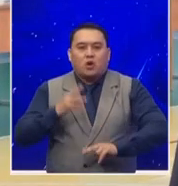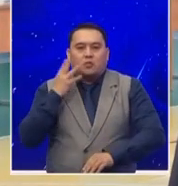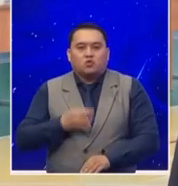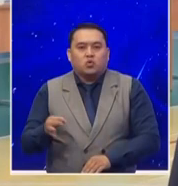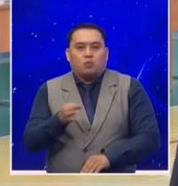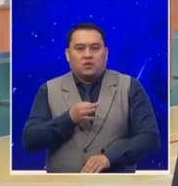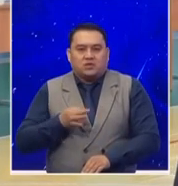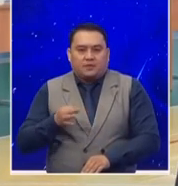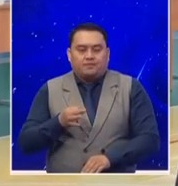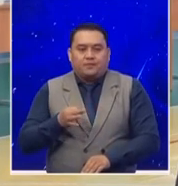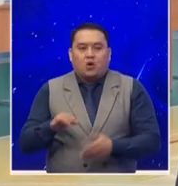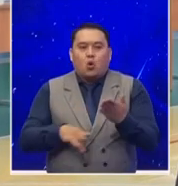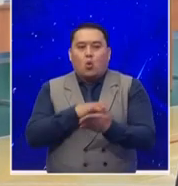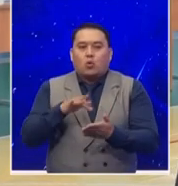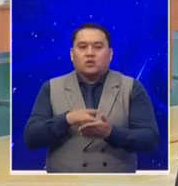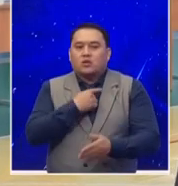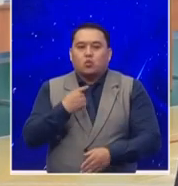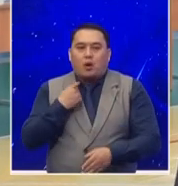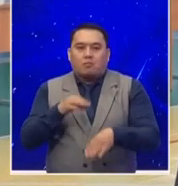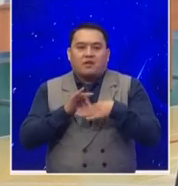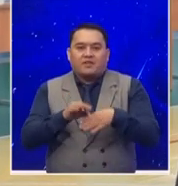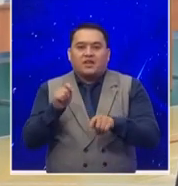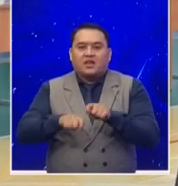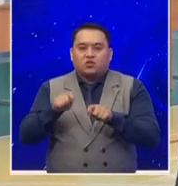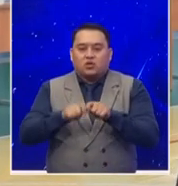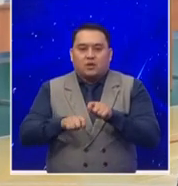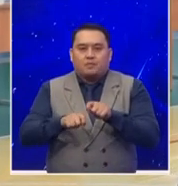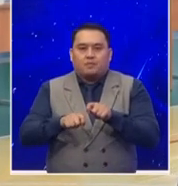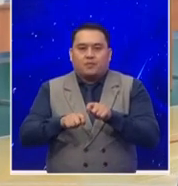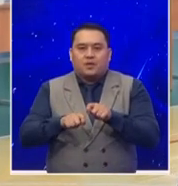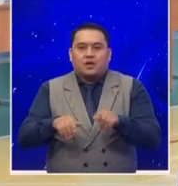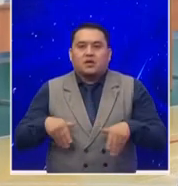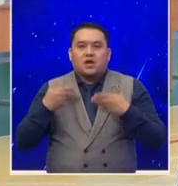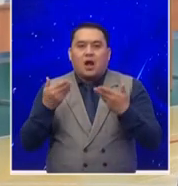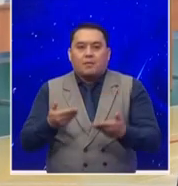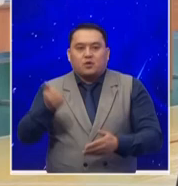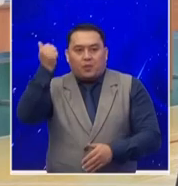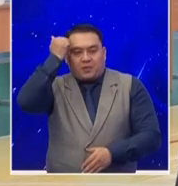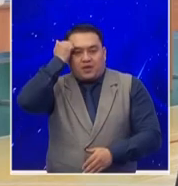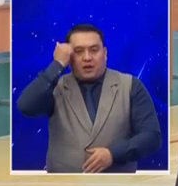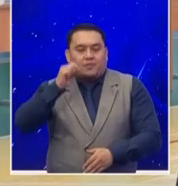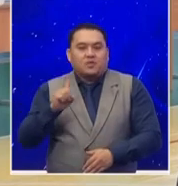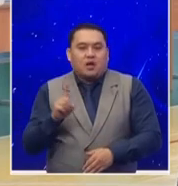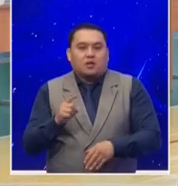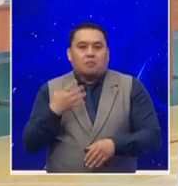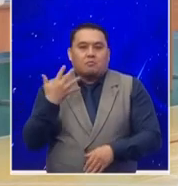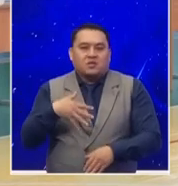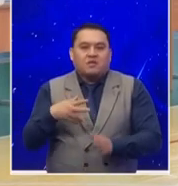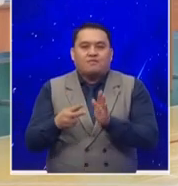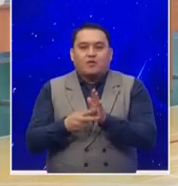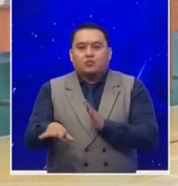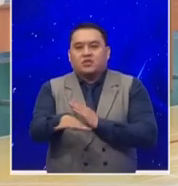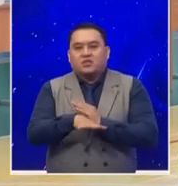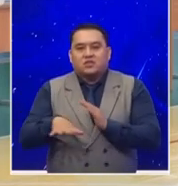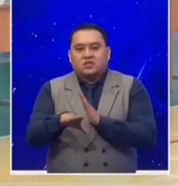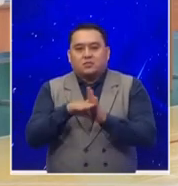Талдыкурган были проведены проверки с вручением рекомендательных памяток на 58